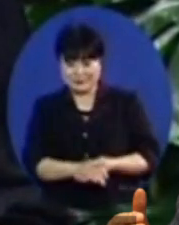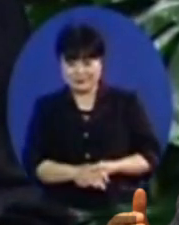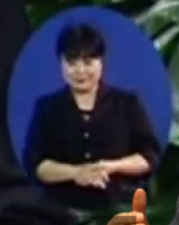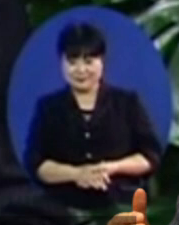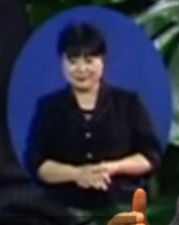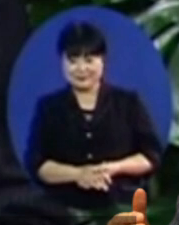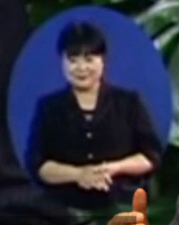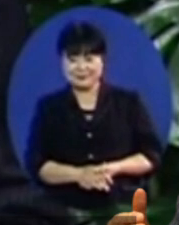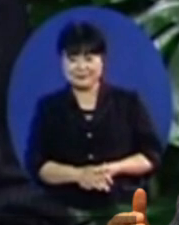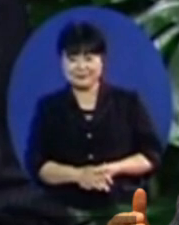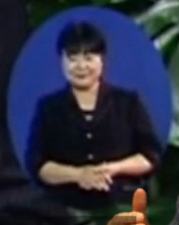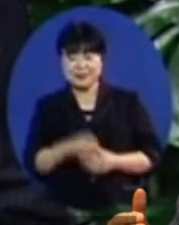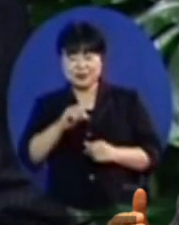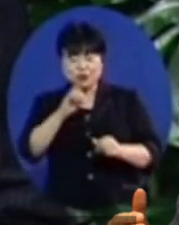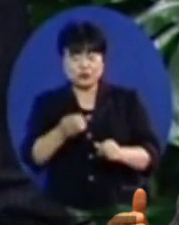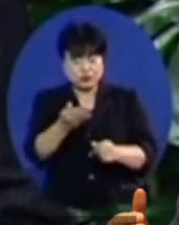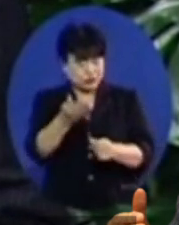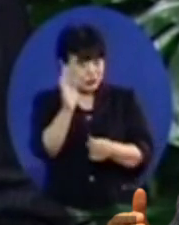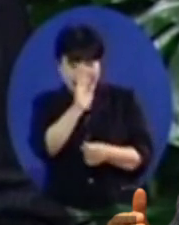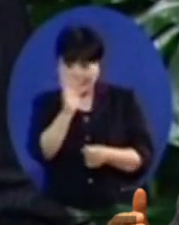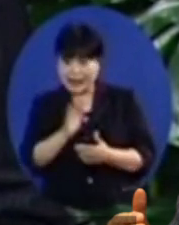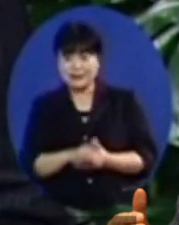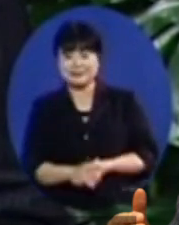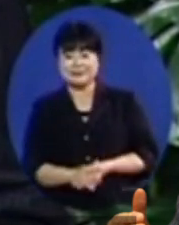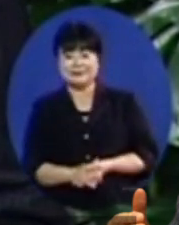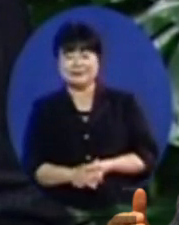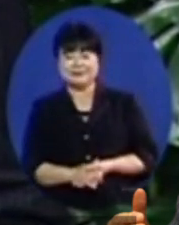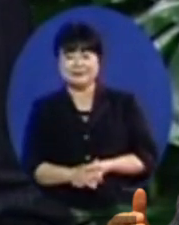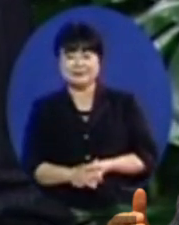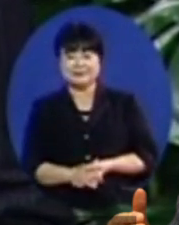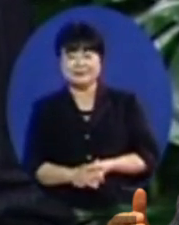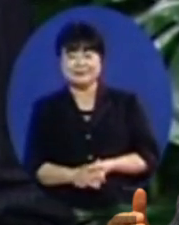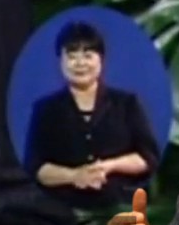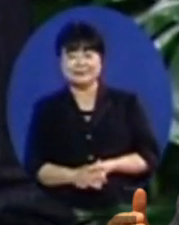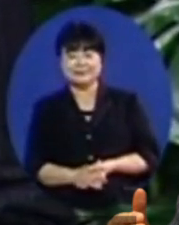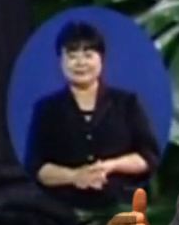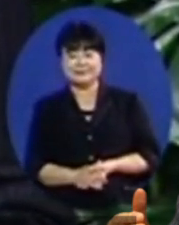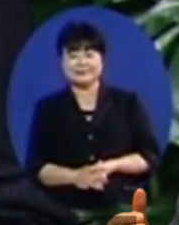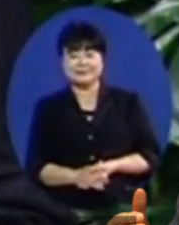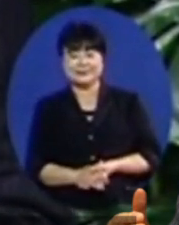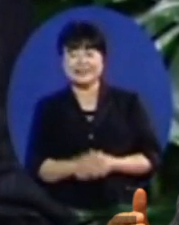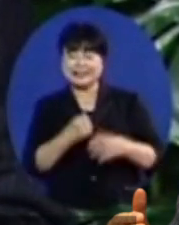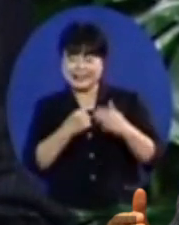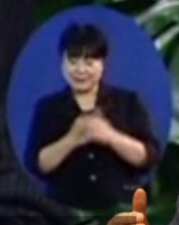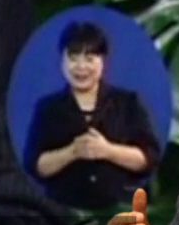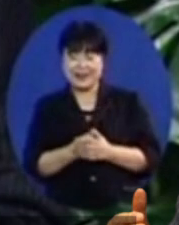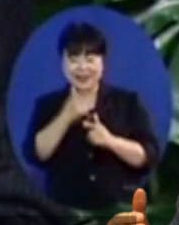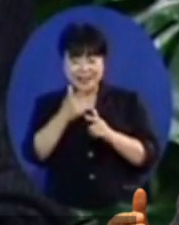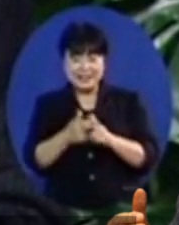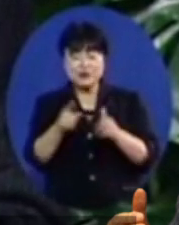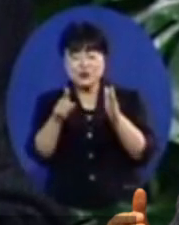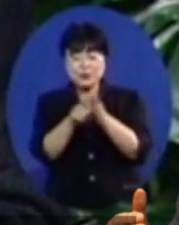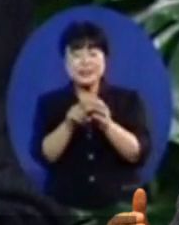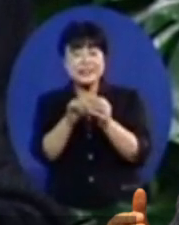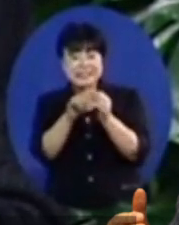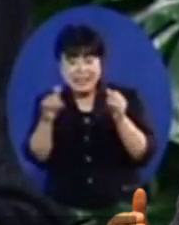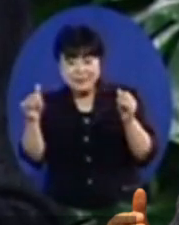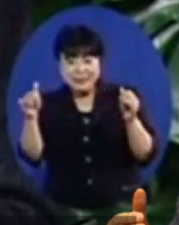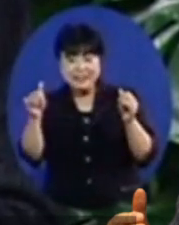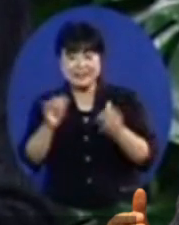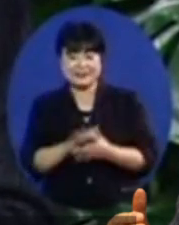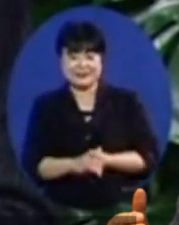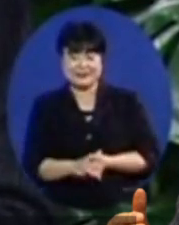오지 저주를 나누고 오면 안 되지 않아요. 그러므로 예수 믿는 사람들이